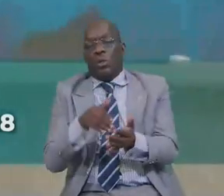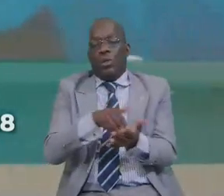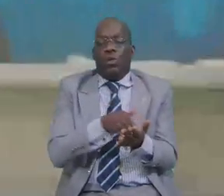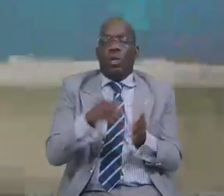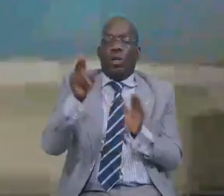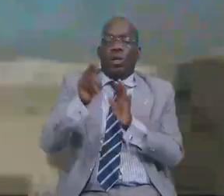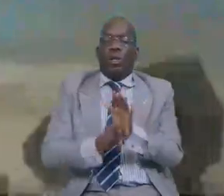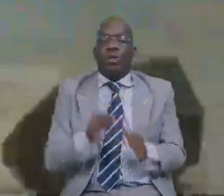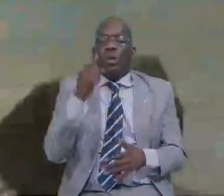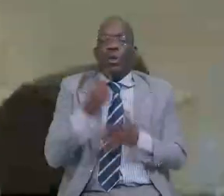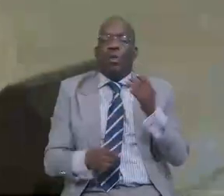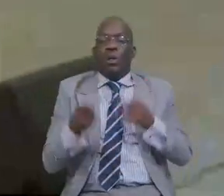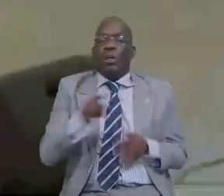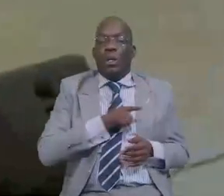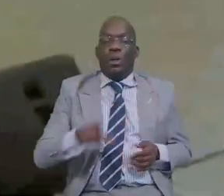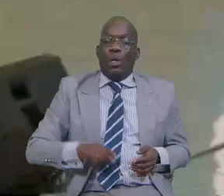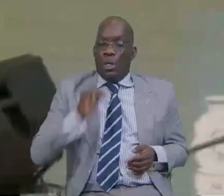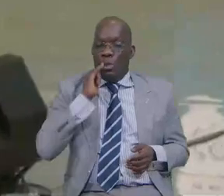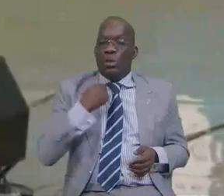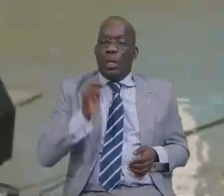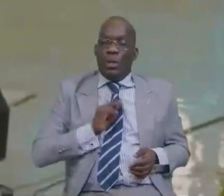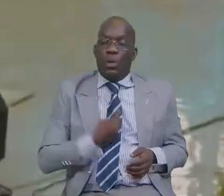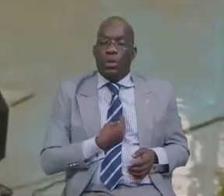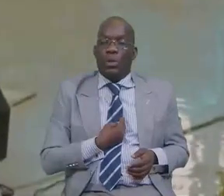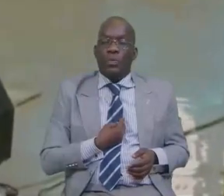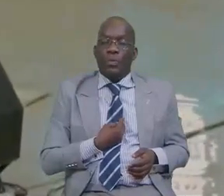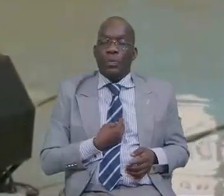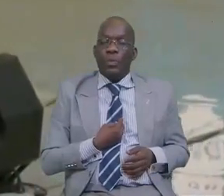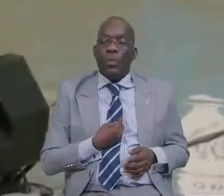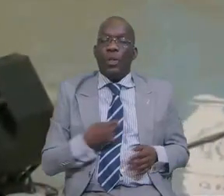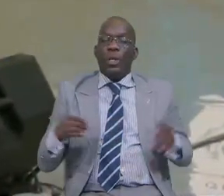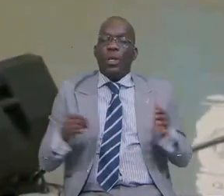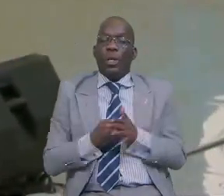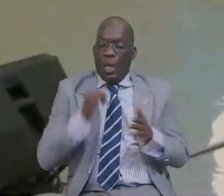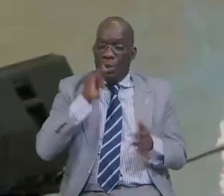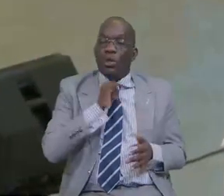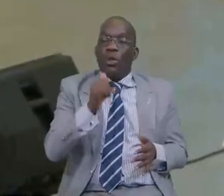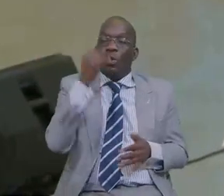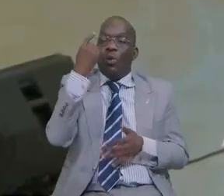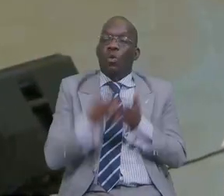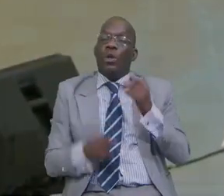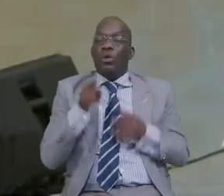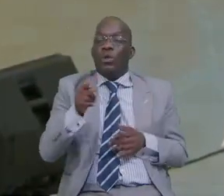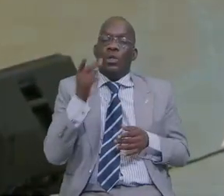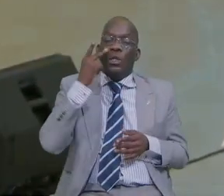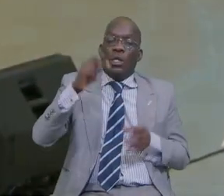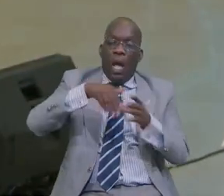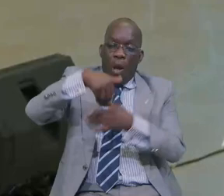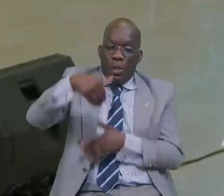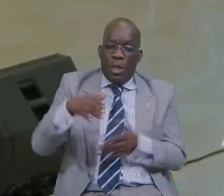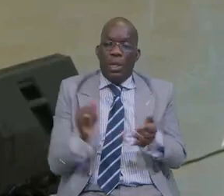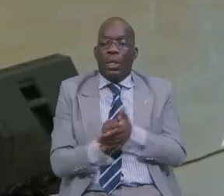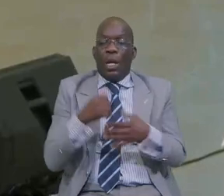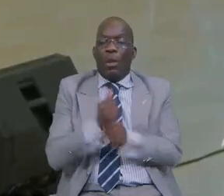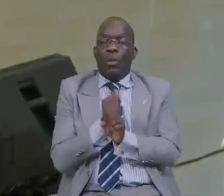montre la faiblesse. Ce que Dieu nous dit, ce n'est pas ce que tu vois de l'extérieur